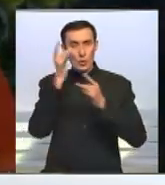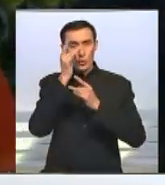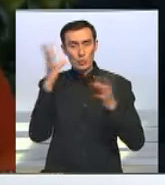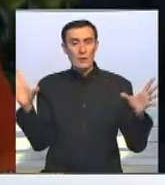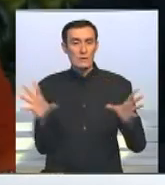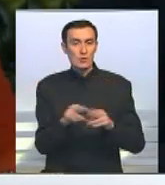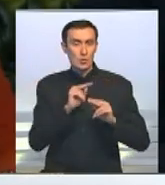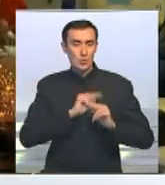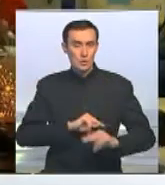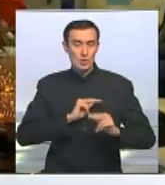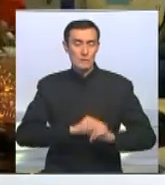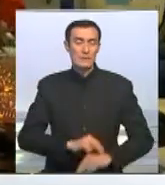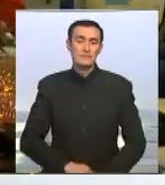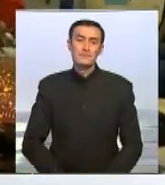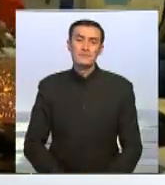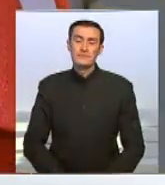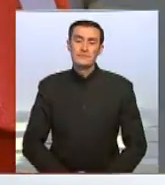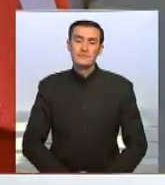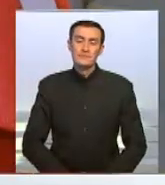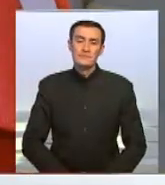культурного сотрудничества.